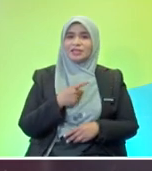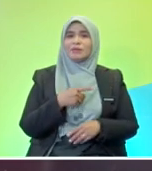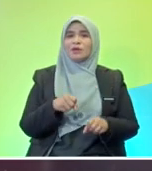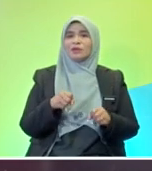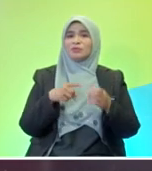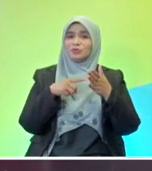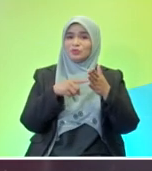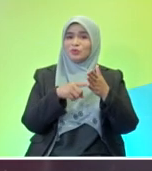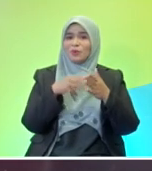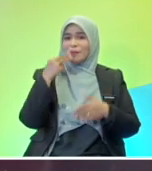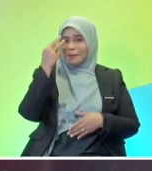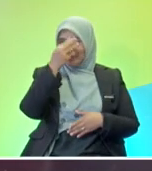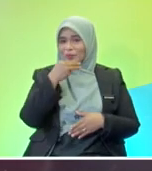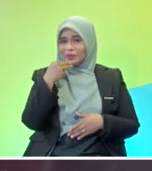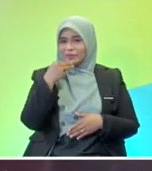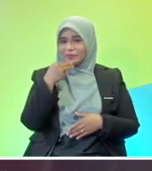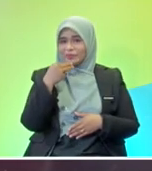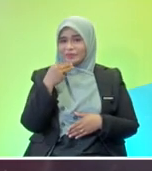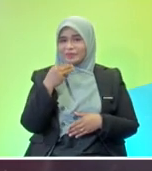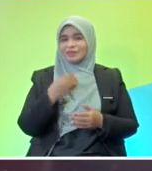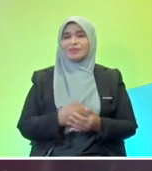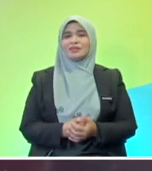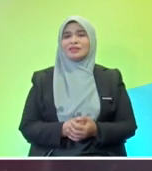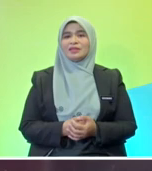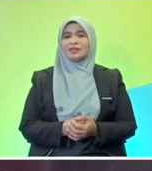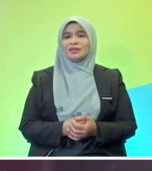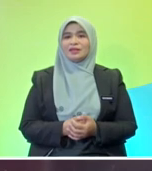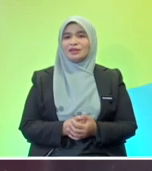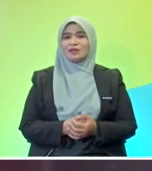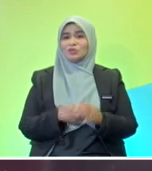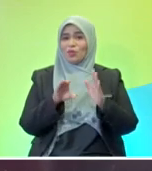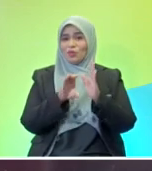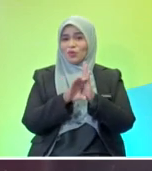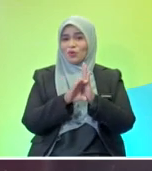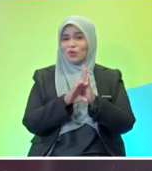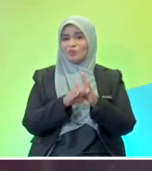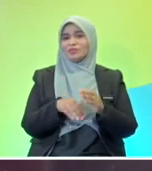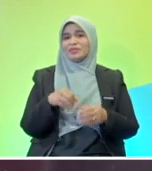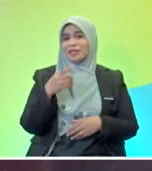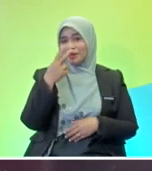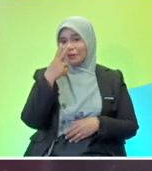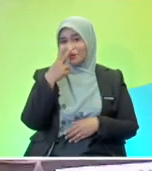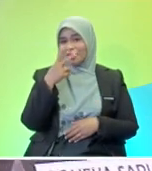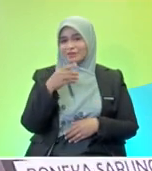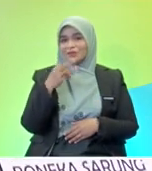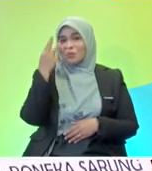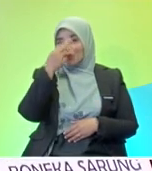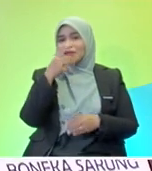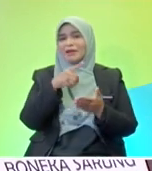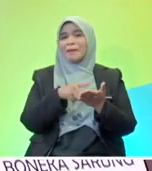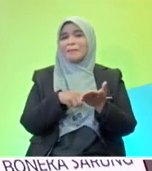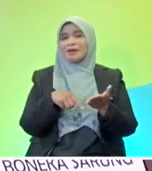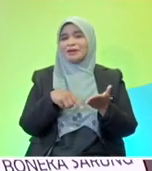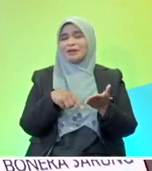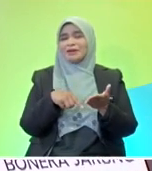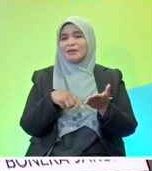ekspresi wajah. Oh. Okey. Cuba tengok gambar boneka ni. Mm-hmm. Rasa-rasa Fika ni. Wajah apa ni? Cikgu, dia